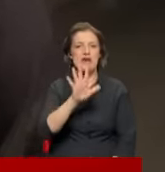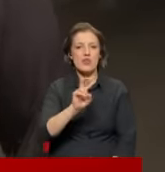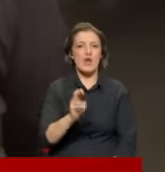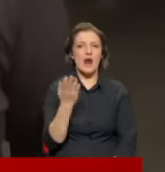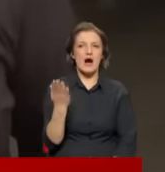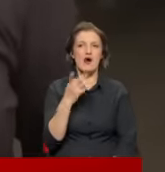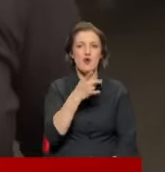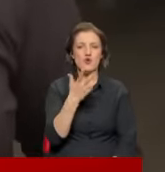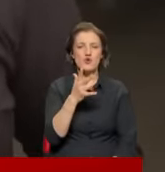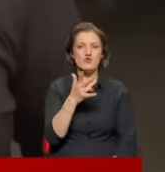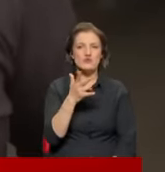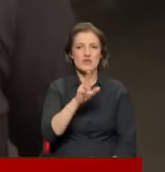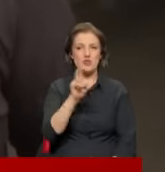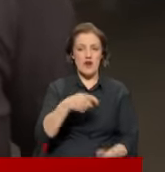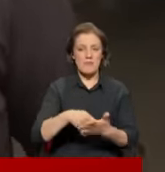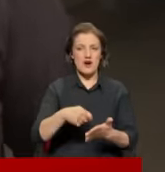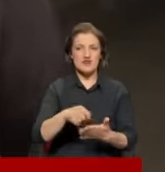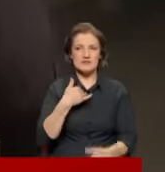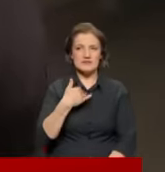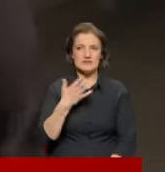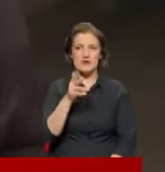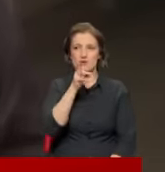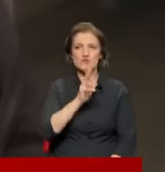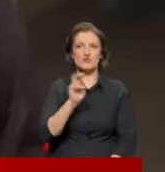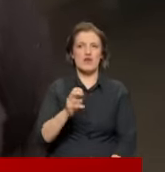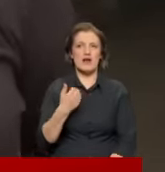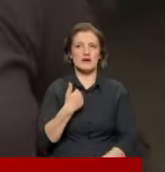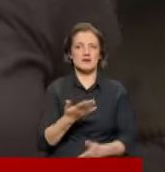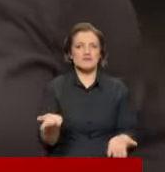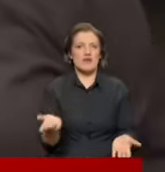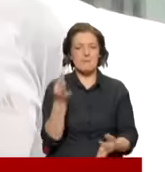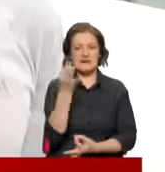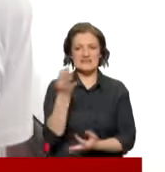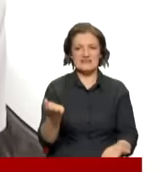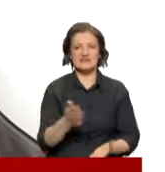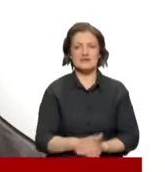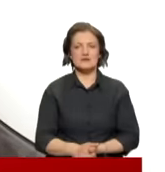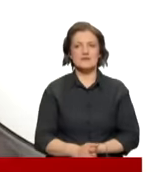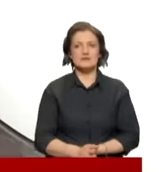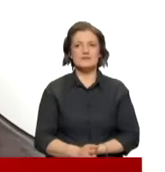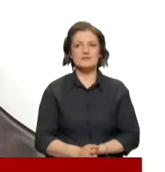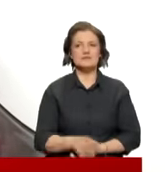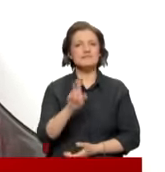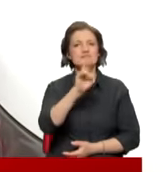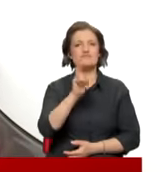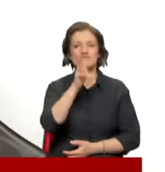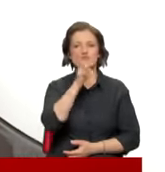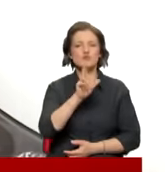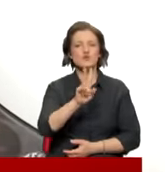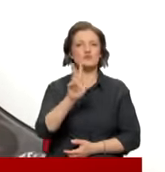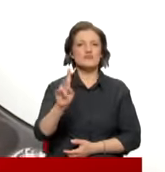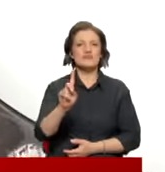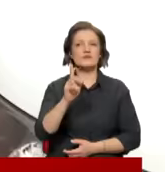ya. Onların 3000 dolar maaşları, bizim aldığımız 300 dolar. Ha, bu kadar basit. 200 TL çıktığı zaman döviz 131 dolar